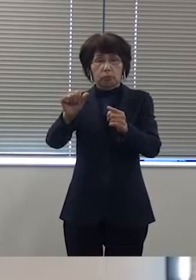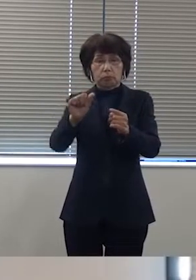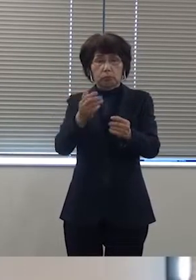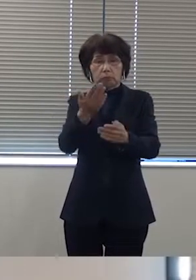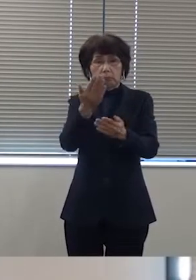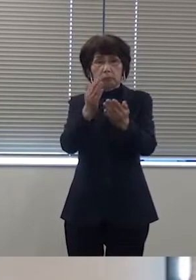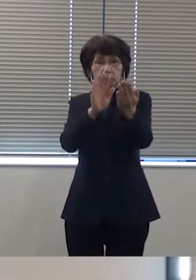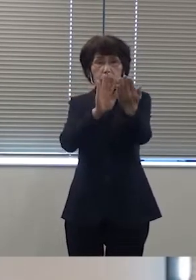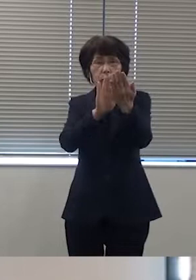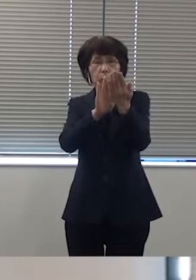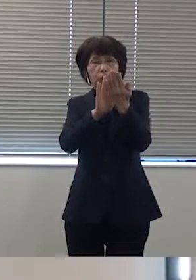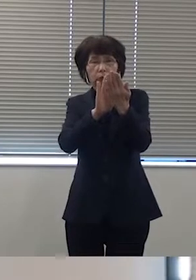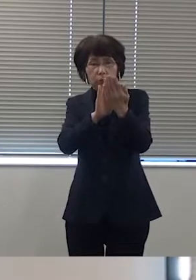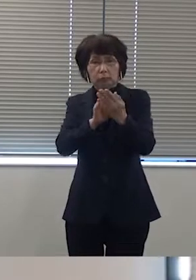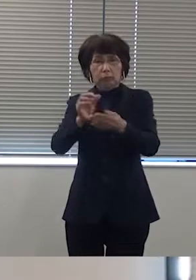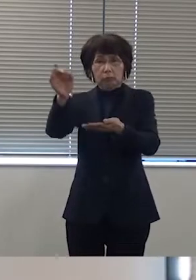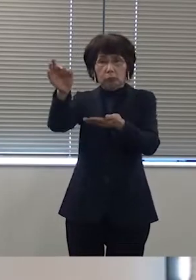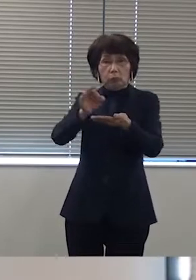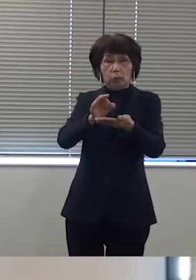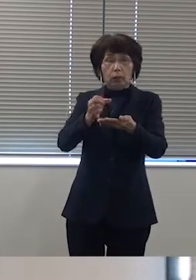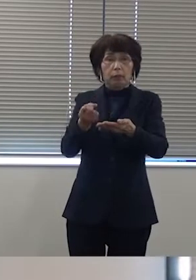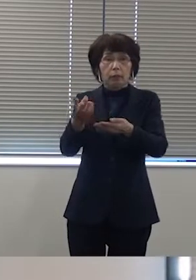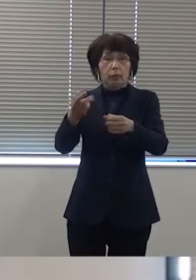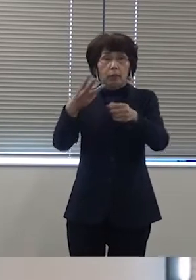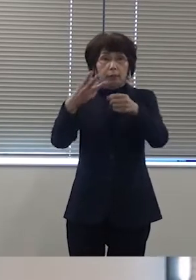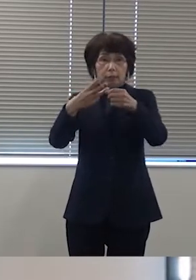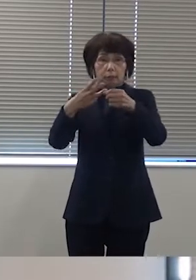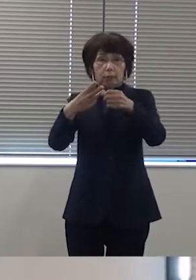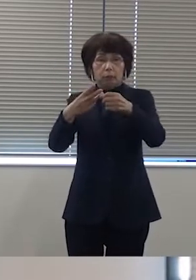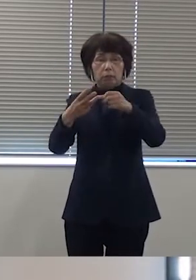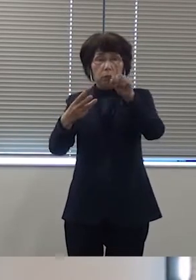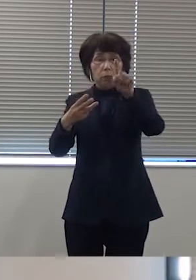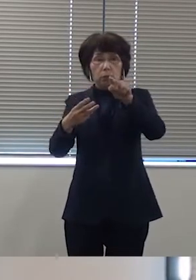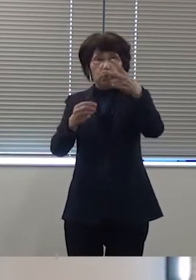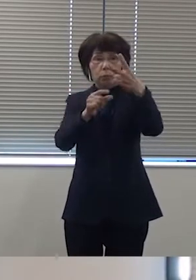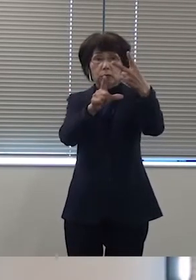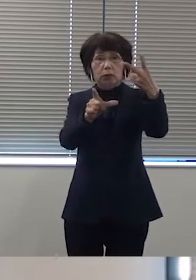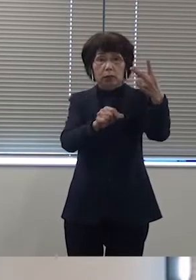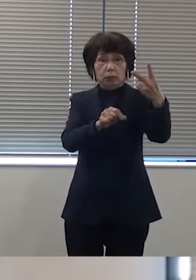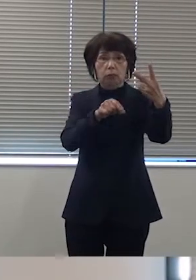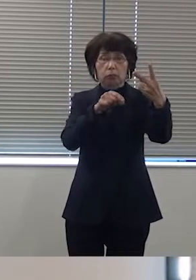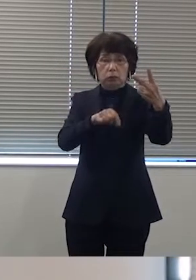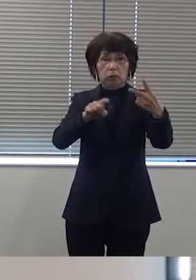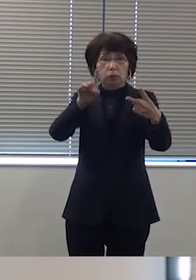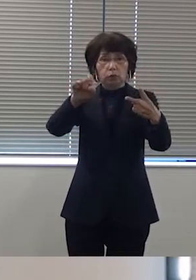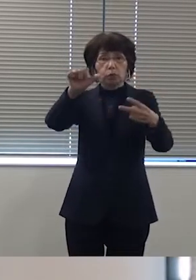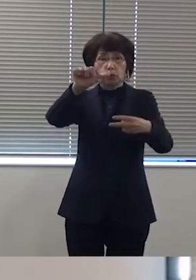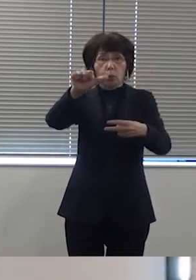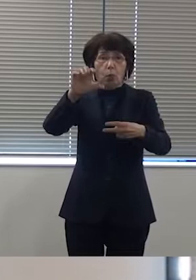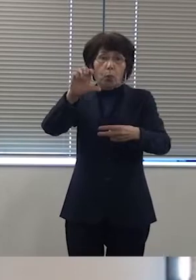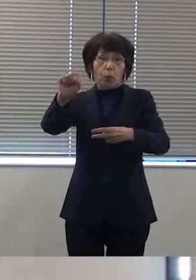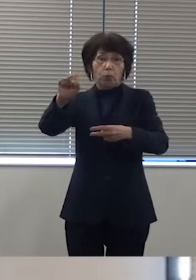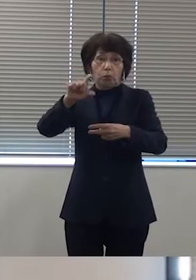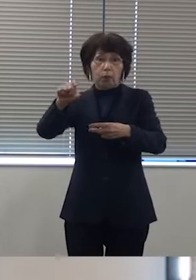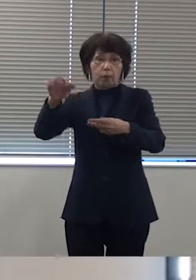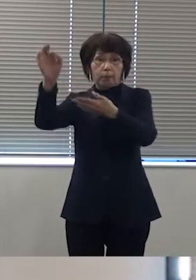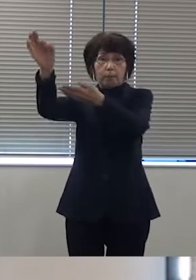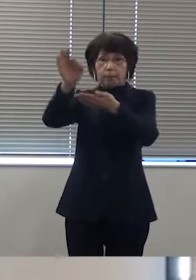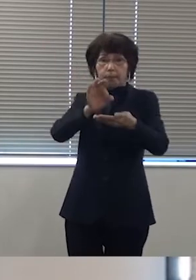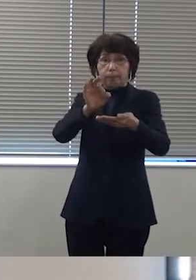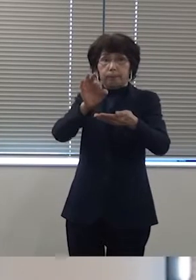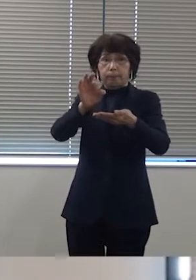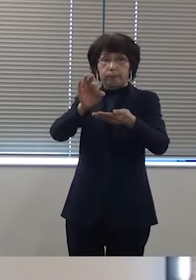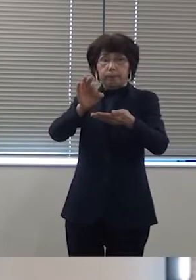直近の交付金が令和3年の12月配分で15億交付金をいただい